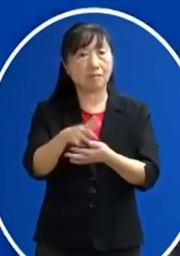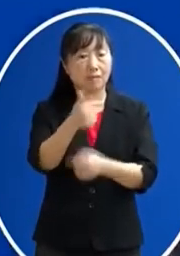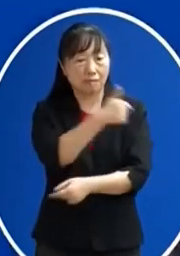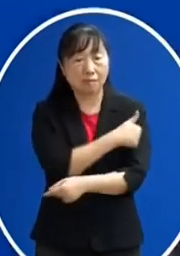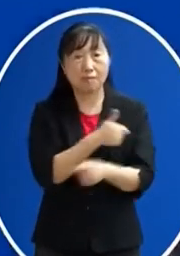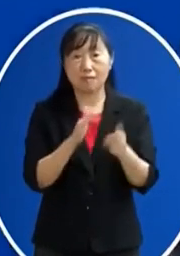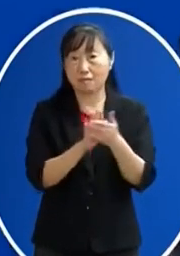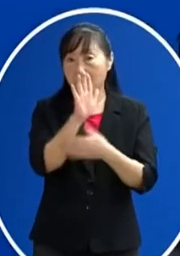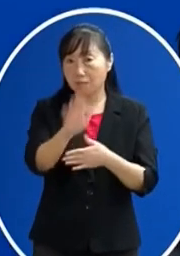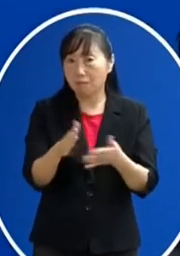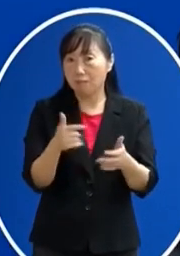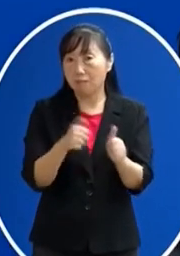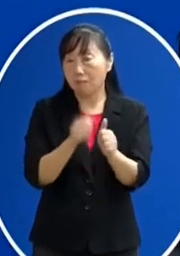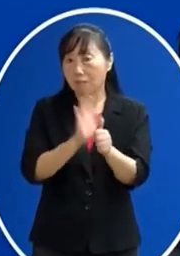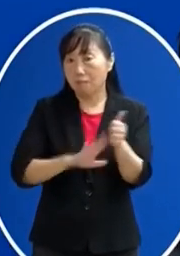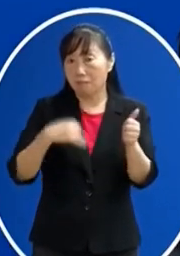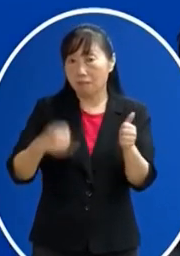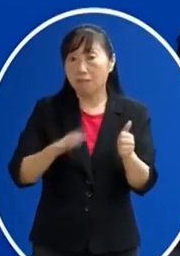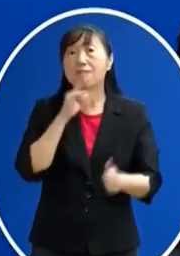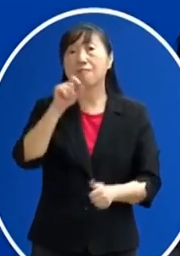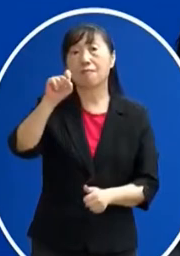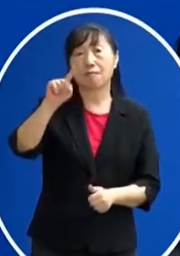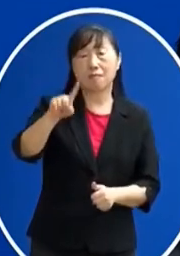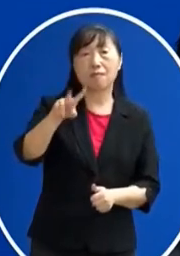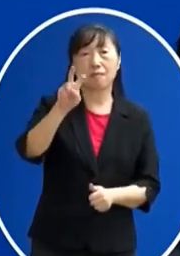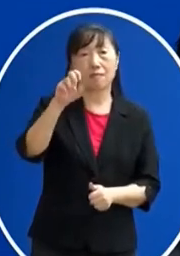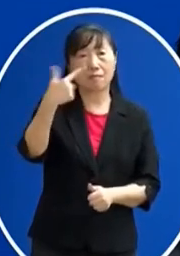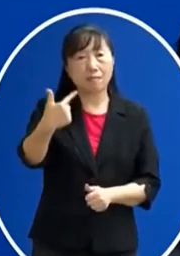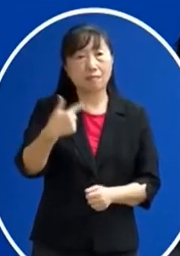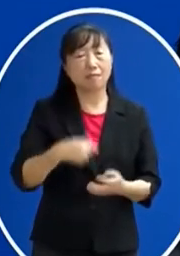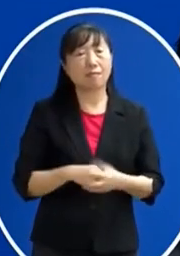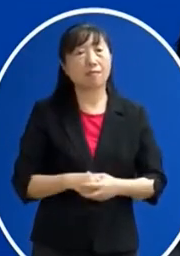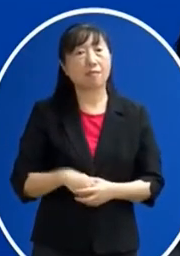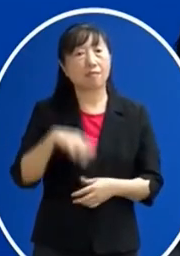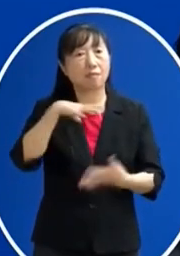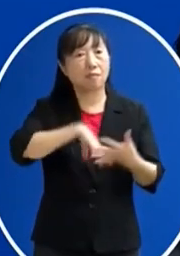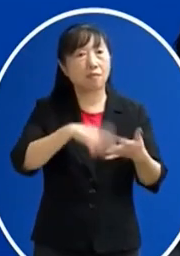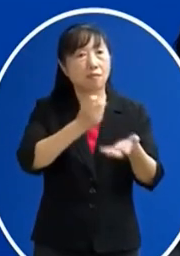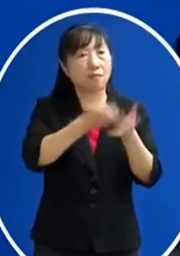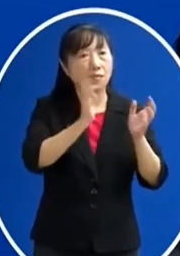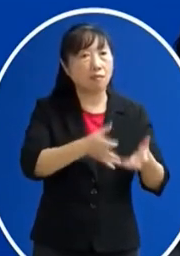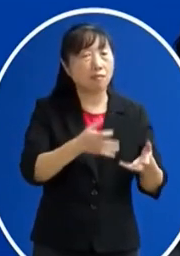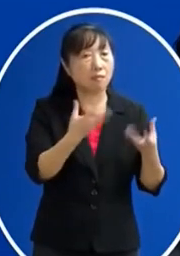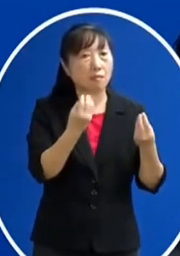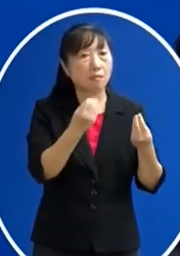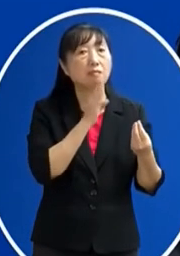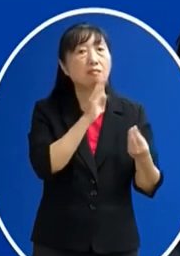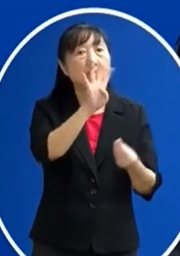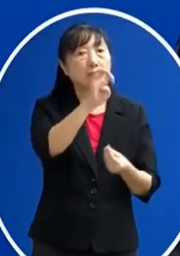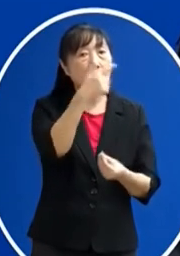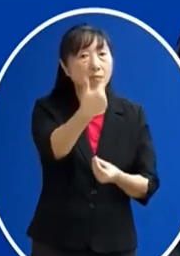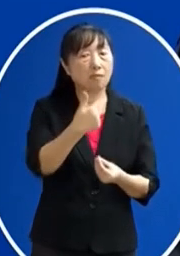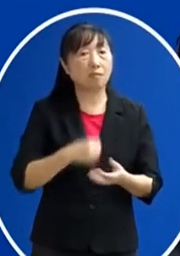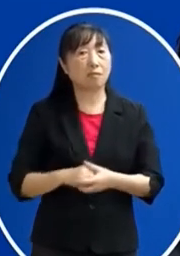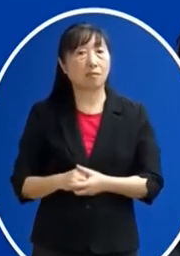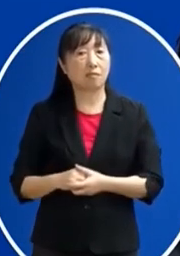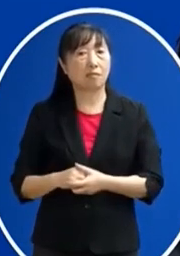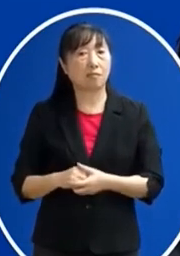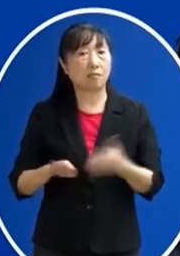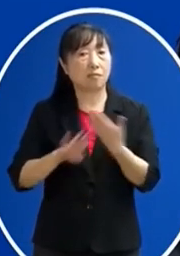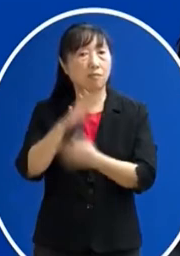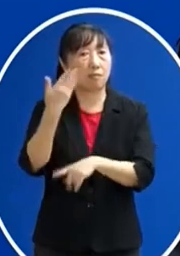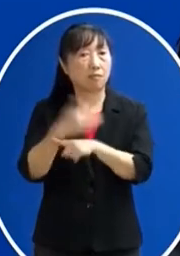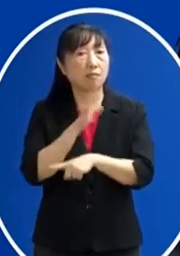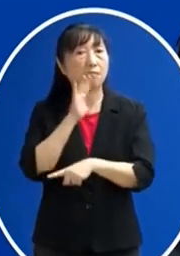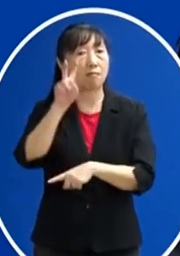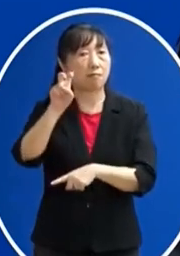接种后不良事件126件哈，那其中非严重的不良事件有46件。那另